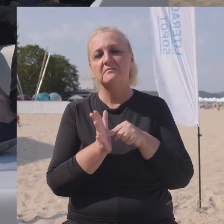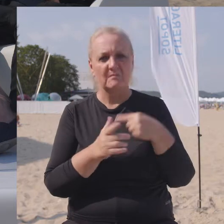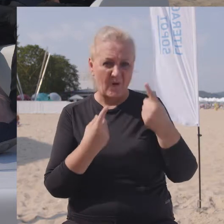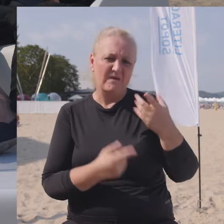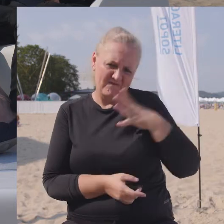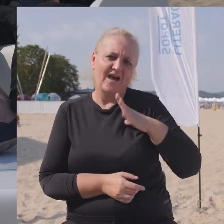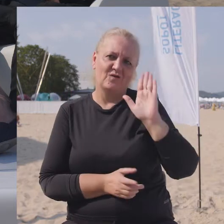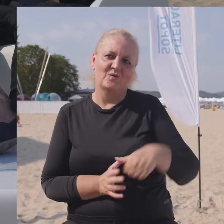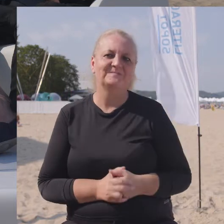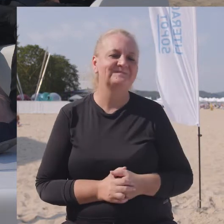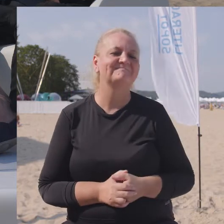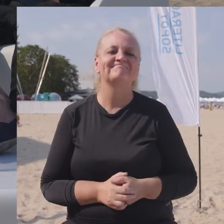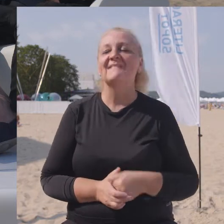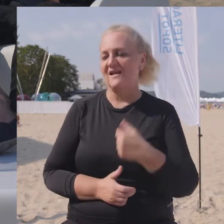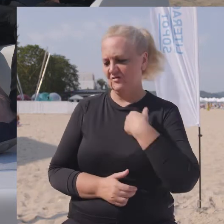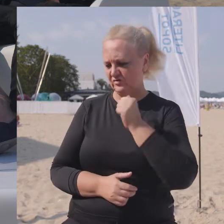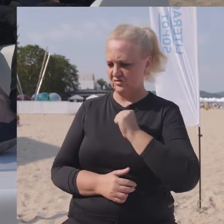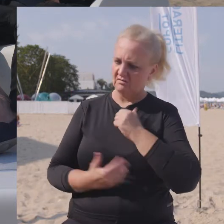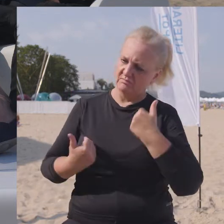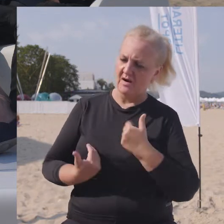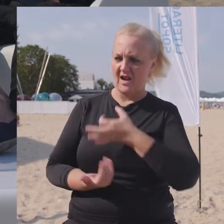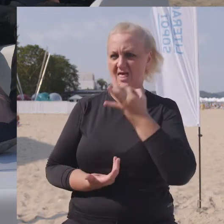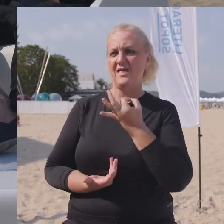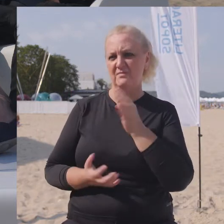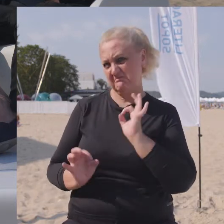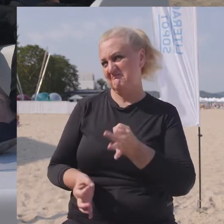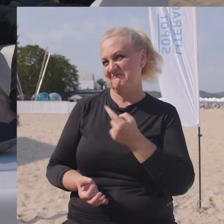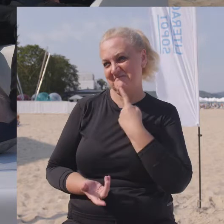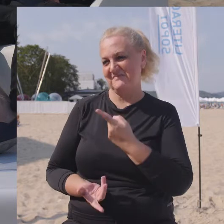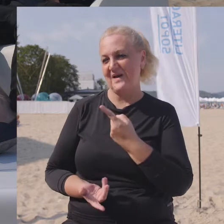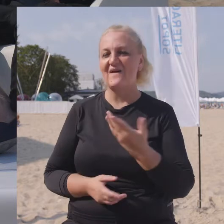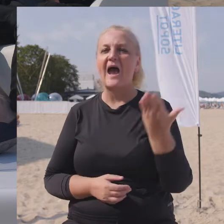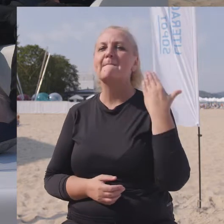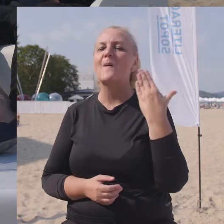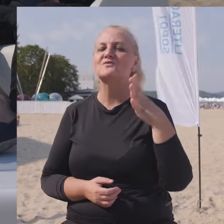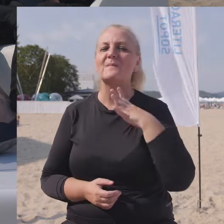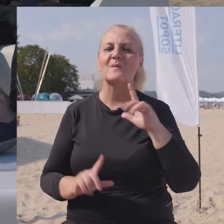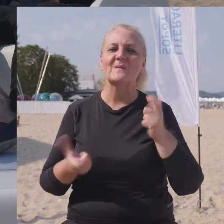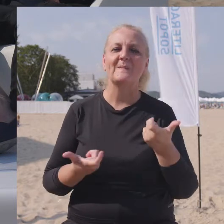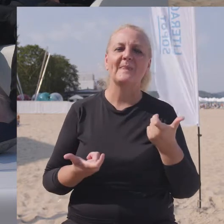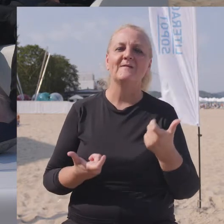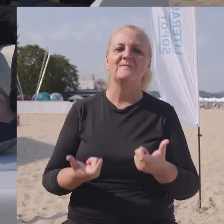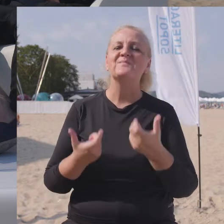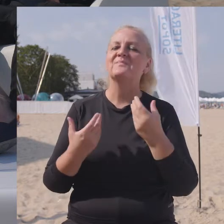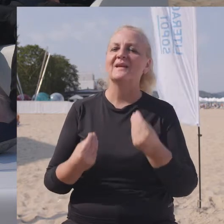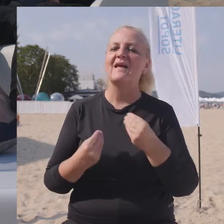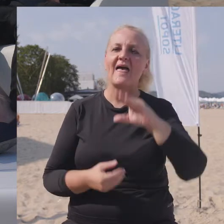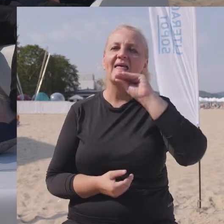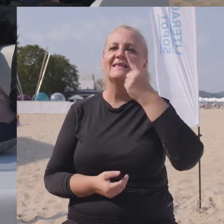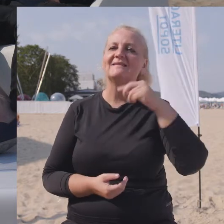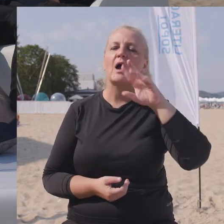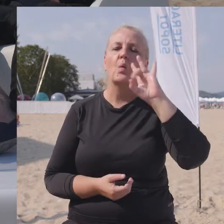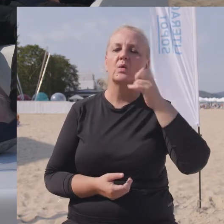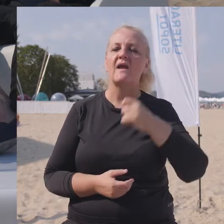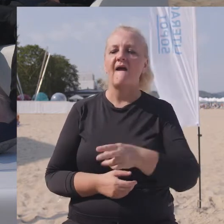warto. Choć i tak bądź sobą, to brzmi lepiej niż ostatnie rewelacje Edyty Górniak, że woda